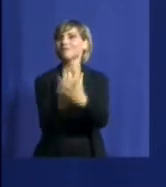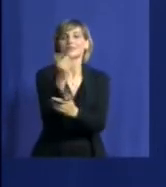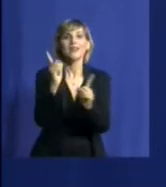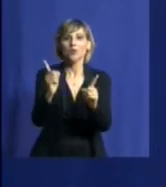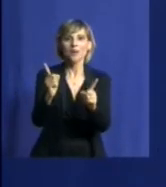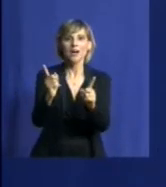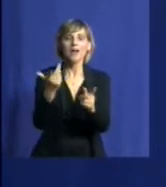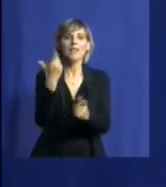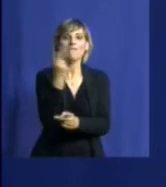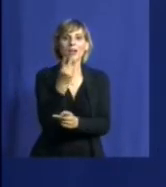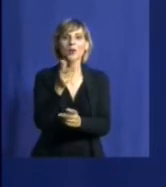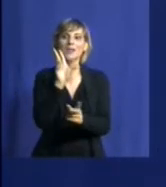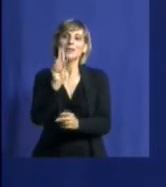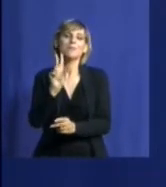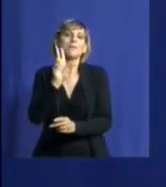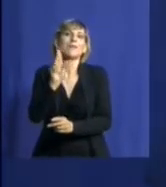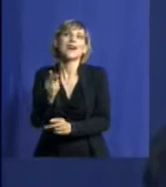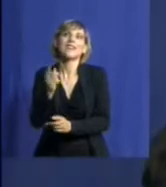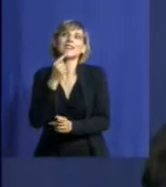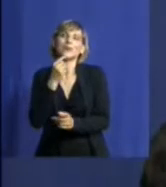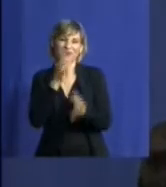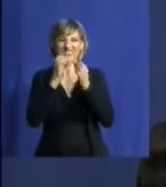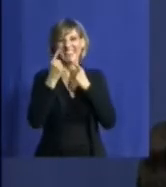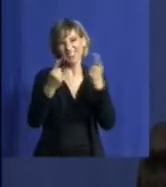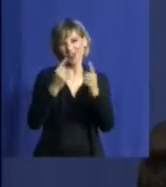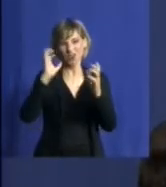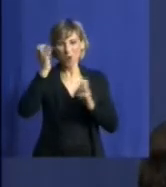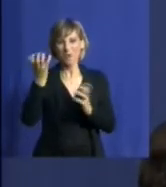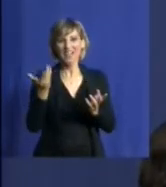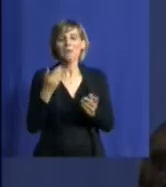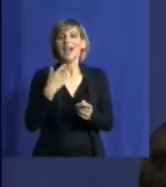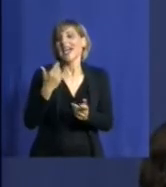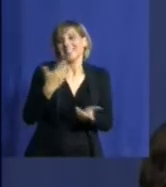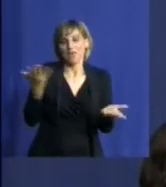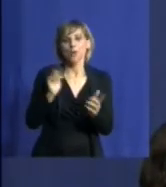è una cosa naturale. Se si parla, è un discorso complicato, però parlare a uno